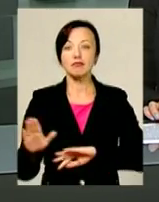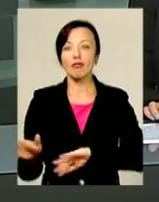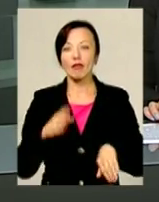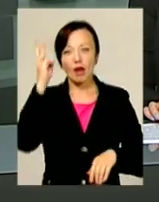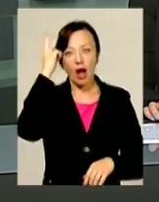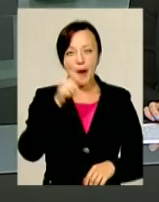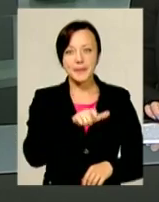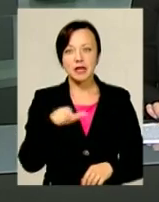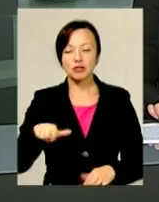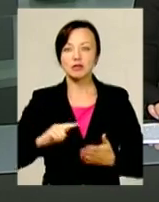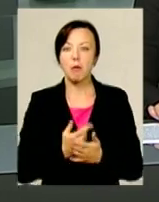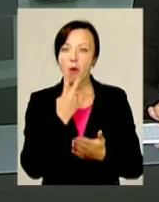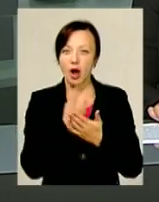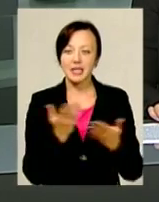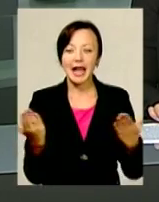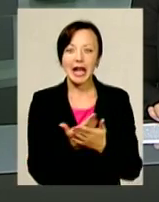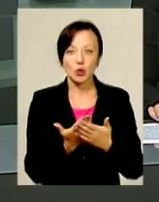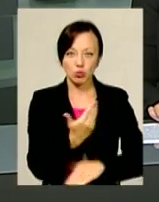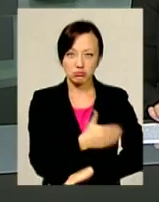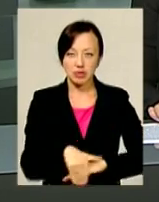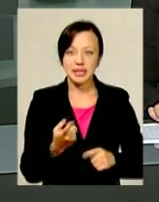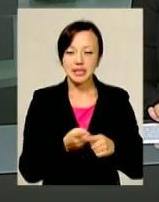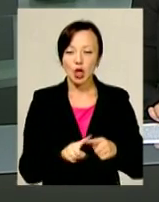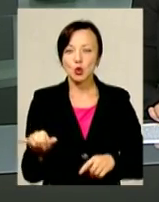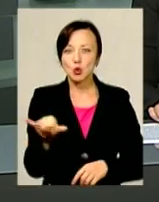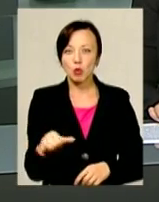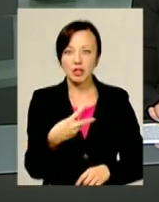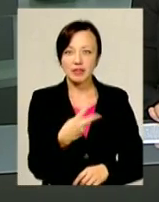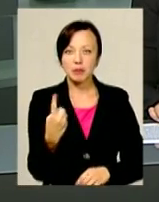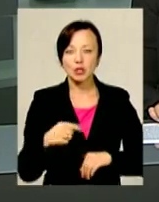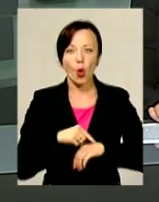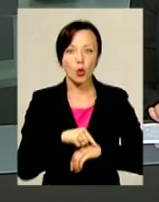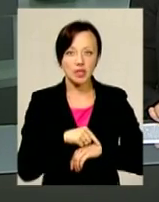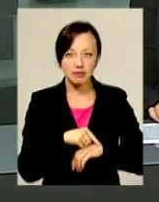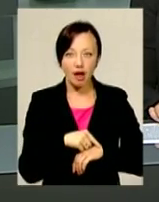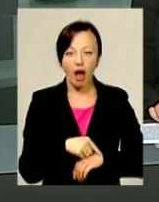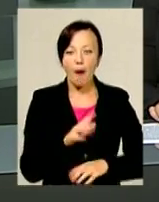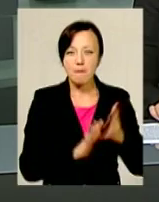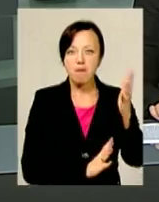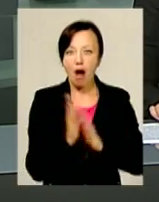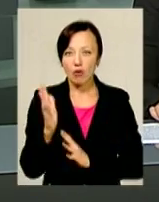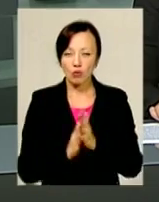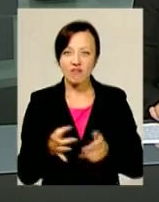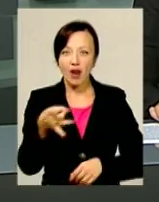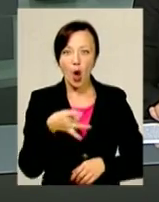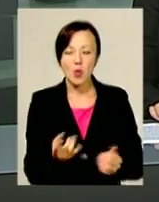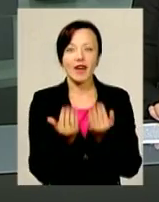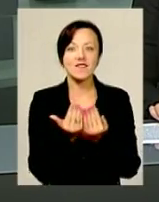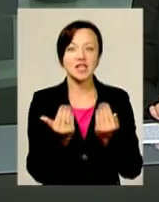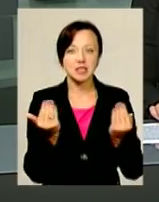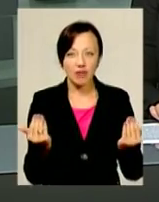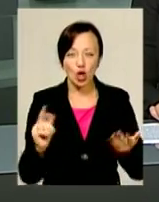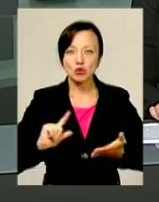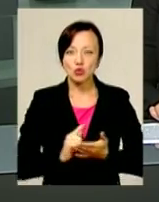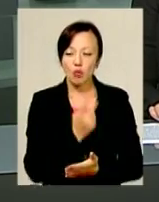Хмельничанам вчергове покажуть кіно «Просто неба». Цієї суботи о 21-й годині у Дендропарку, що у мікрорайоні виставка,